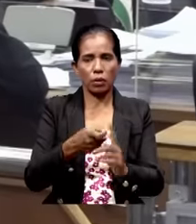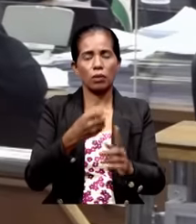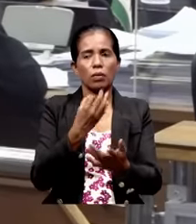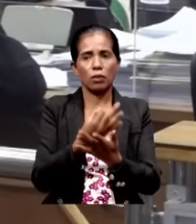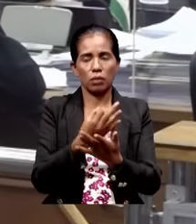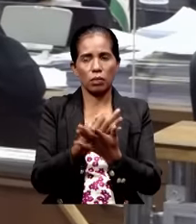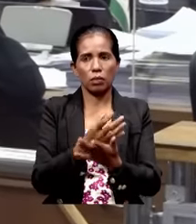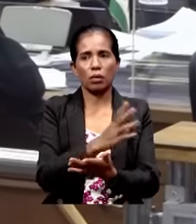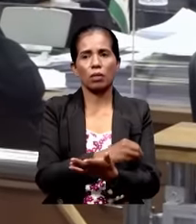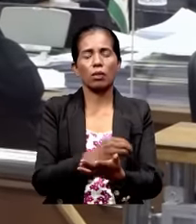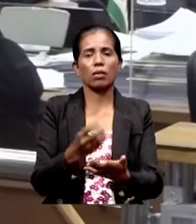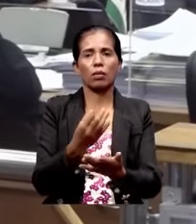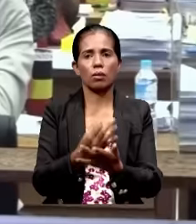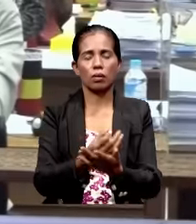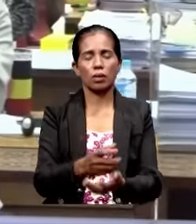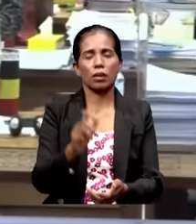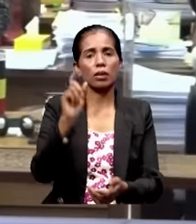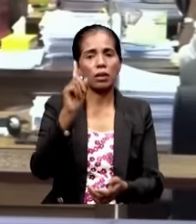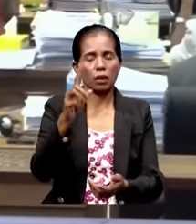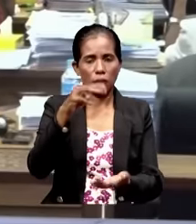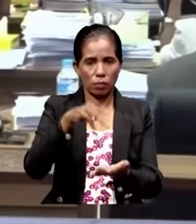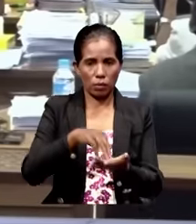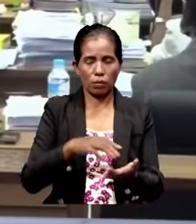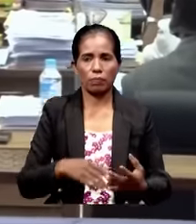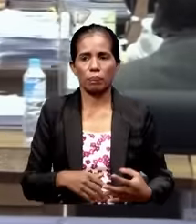orsamento ne iha funan tokon ida resin. Ekipa cobertura ZMN.